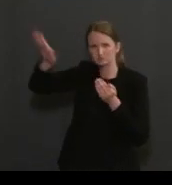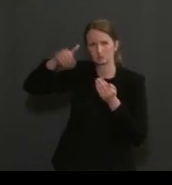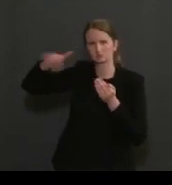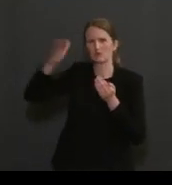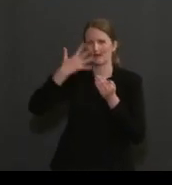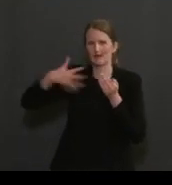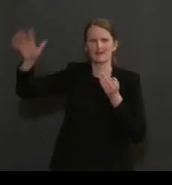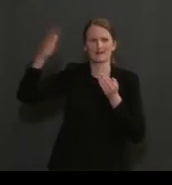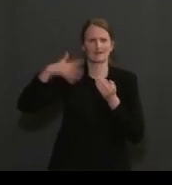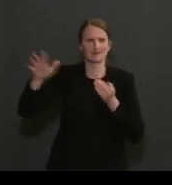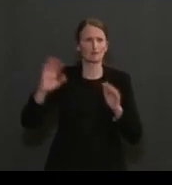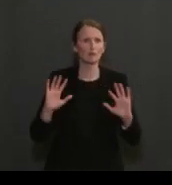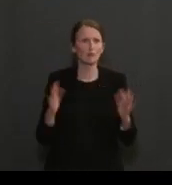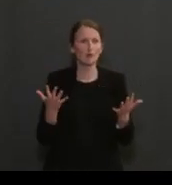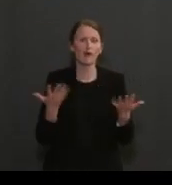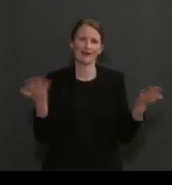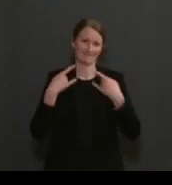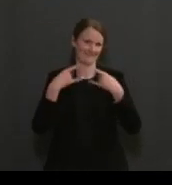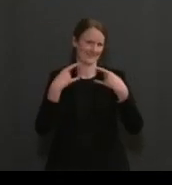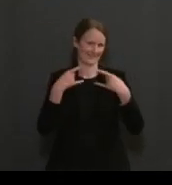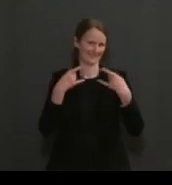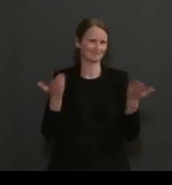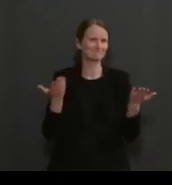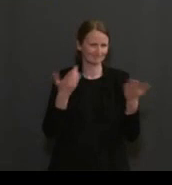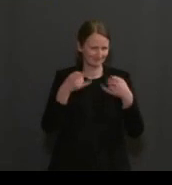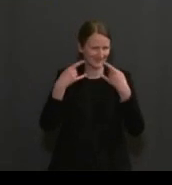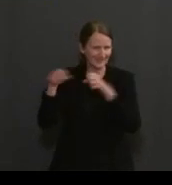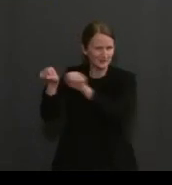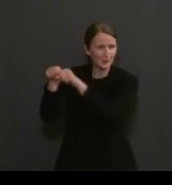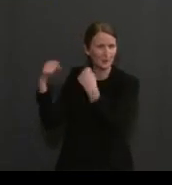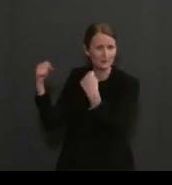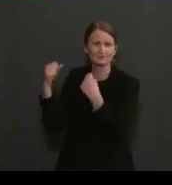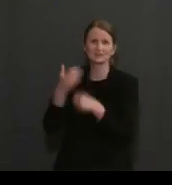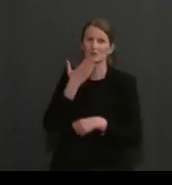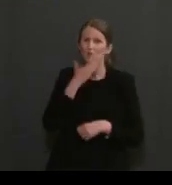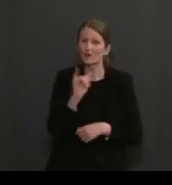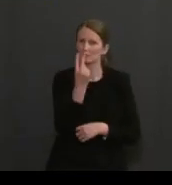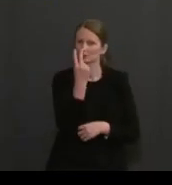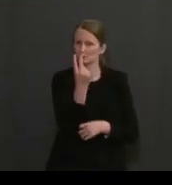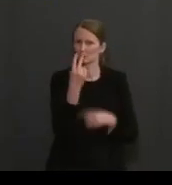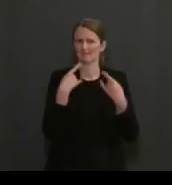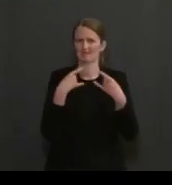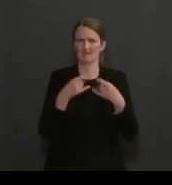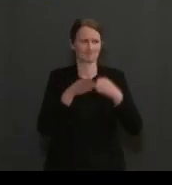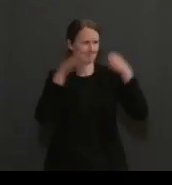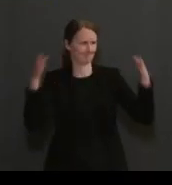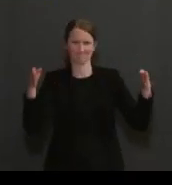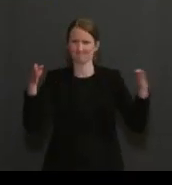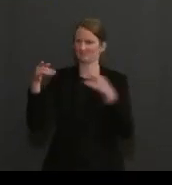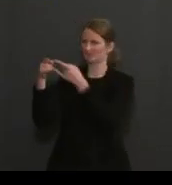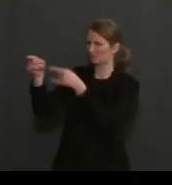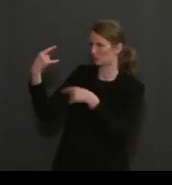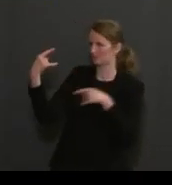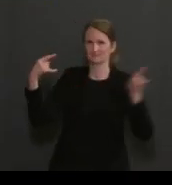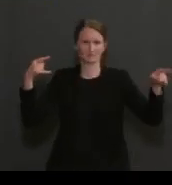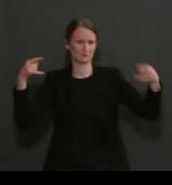d'ouvrir une fenêtre. Idéalement d'ailleurs d'ouvrir 2 fenêtres, ne fût-ce que partiellement, qui sont à l'opposé, mais déjà ouvrir